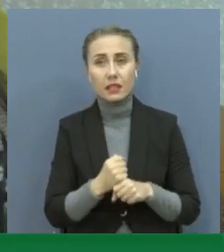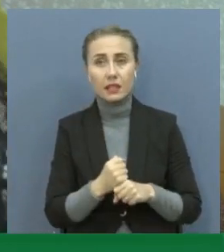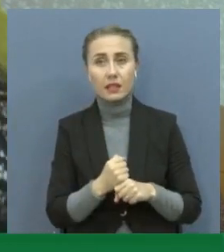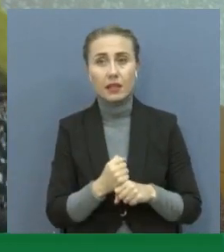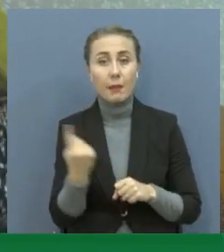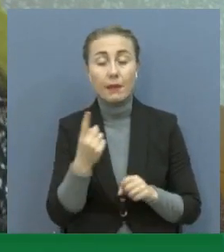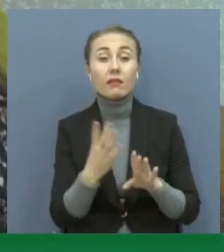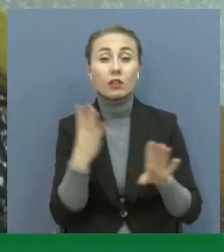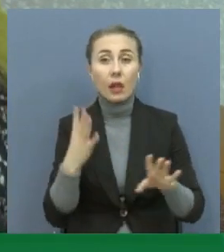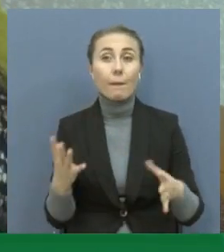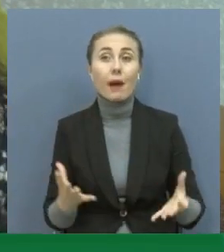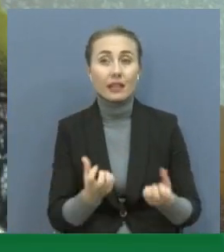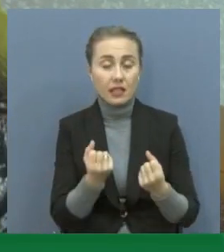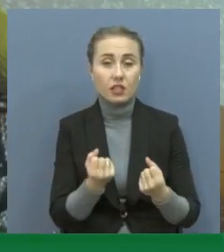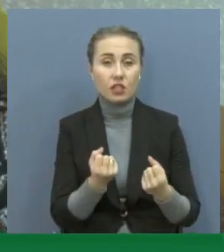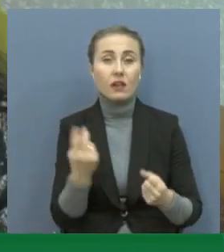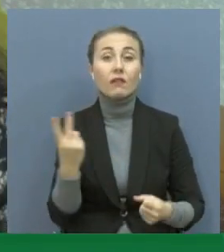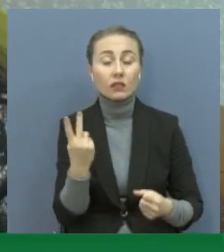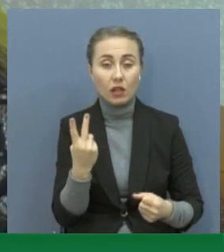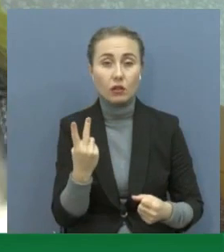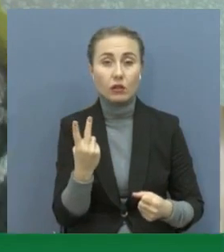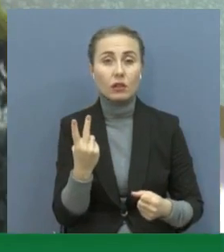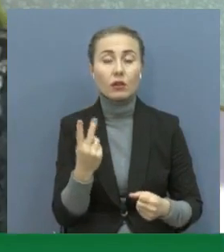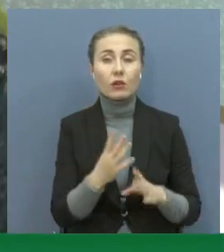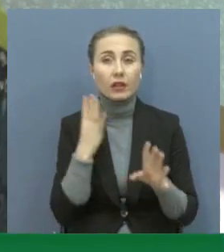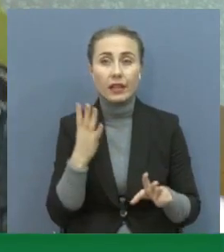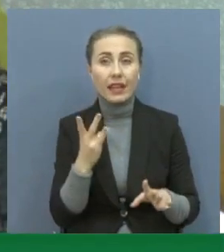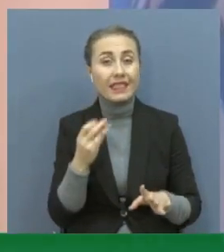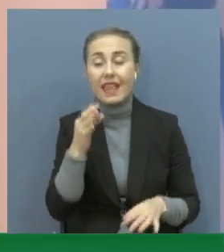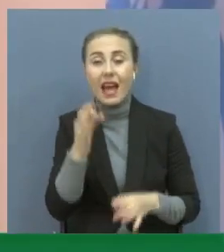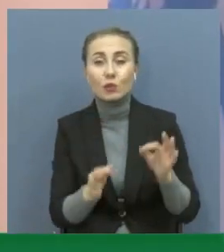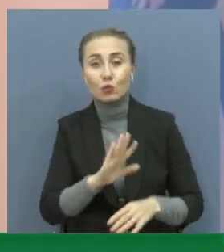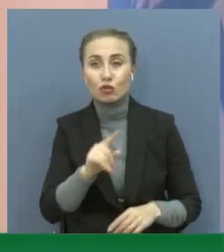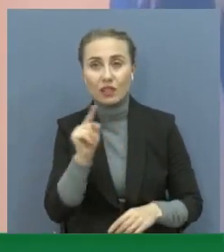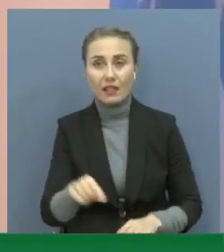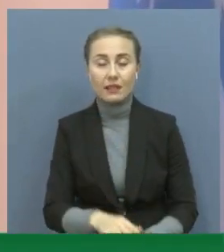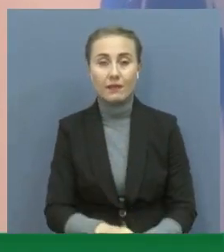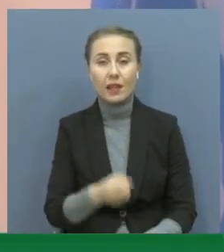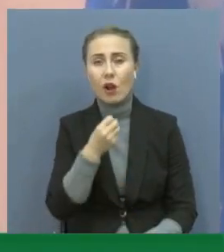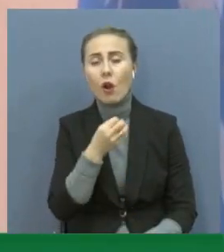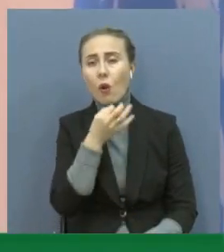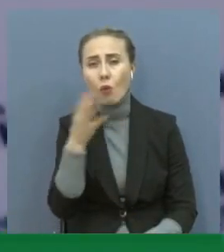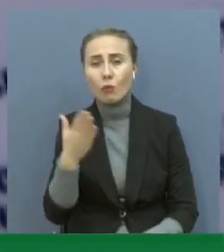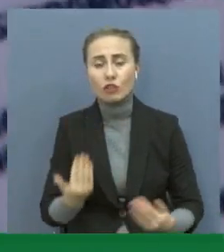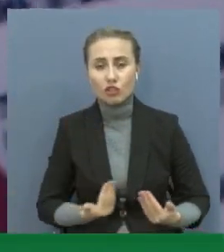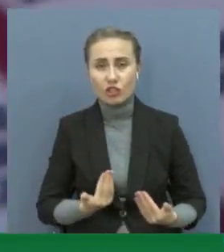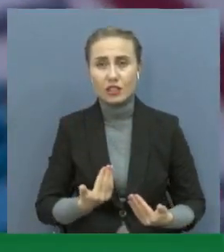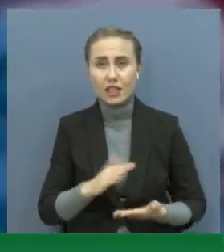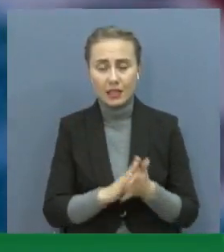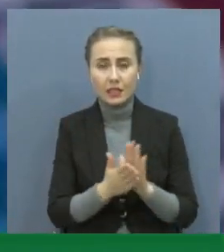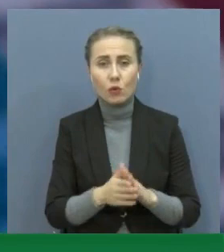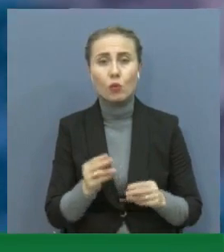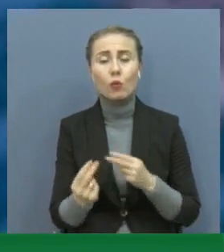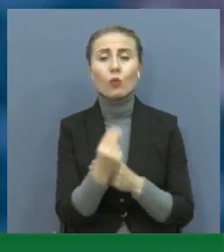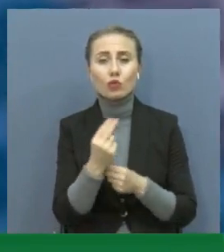В первую очередь, это поддержка. Вторую – это не осуждение. Любые жизненные ситуации учат нас быть